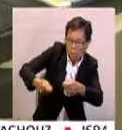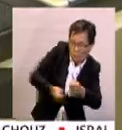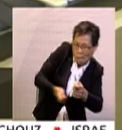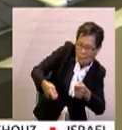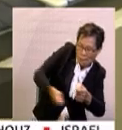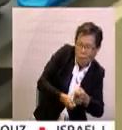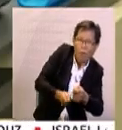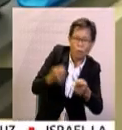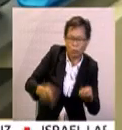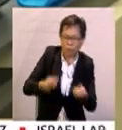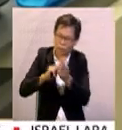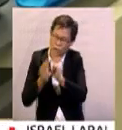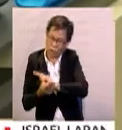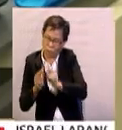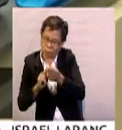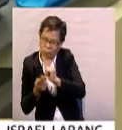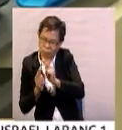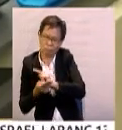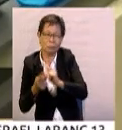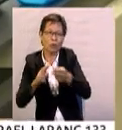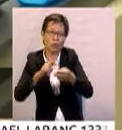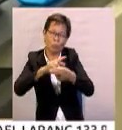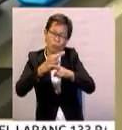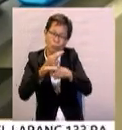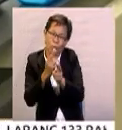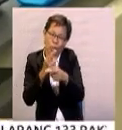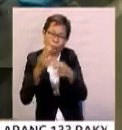telah diubah suai.